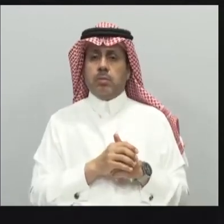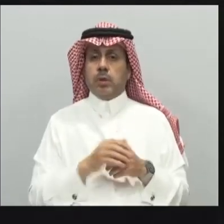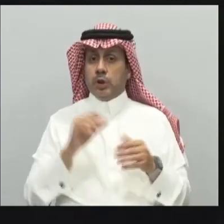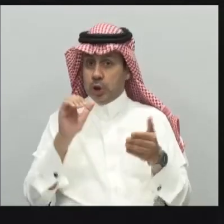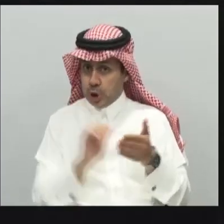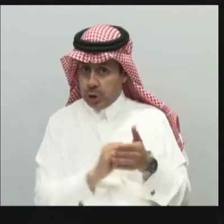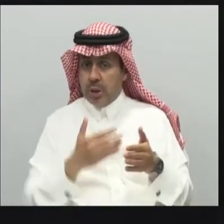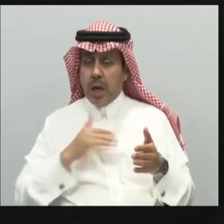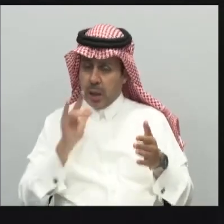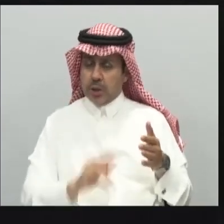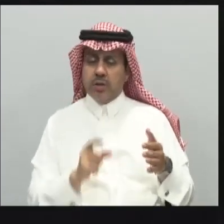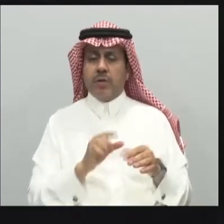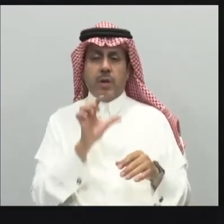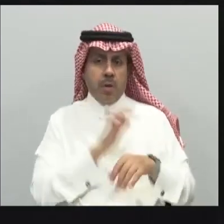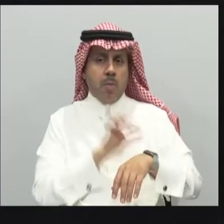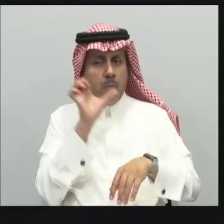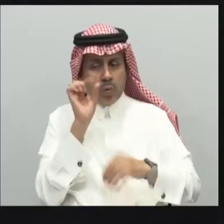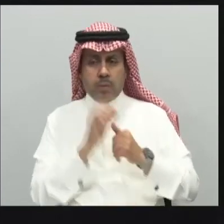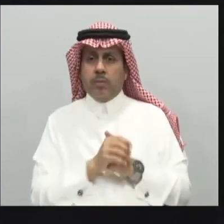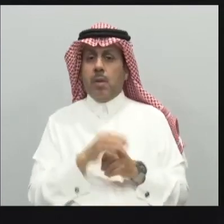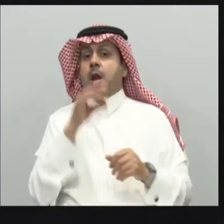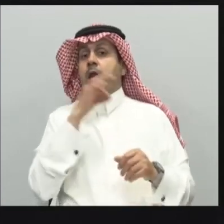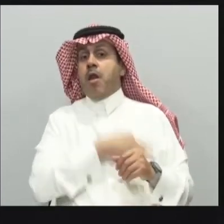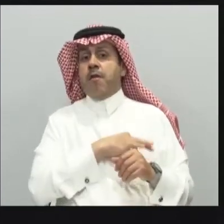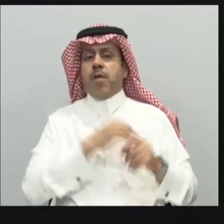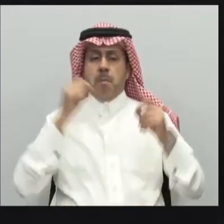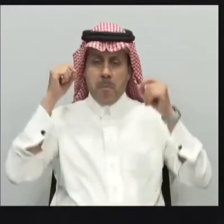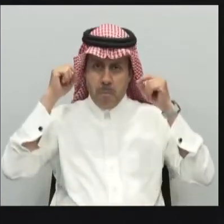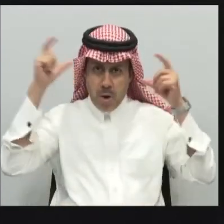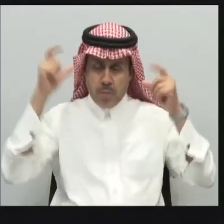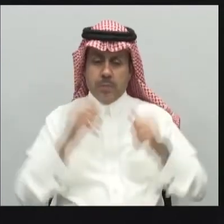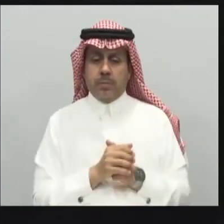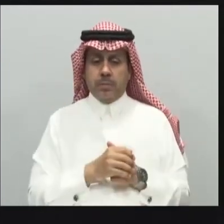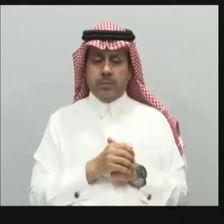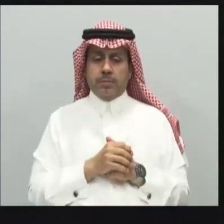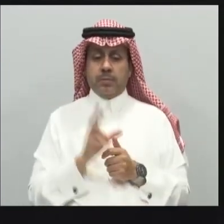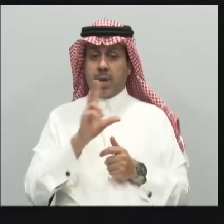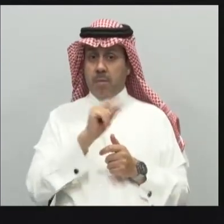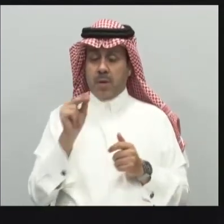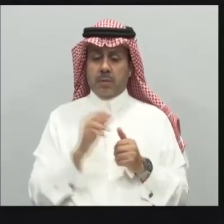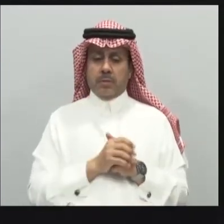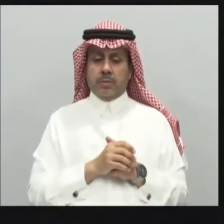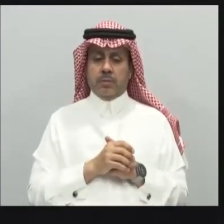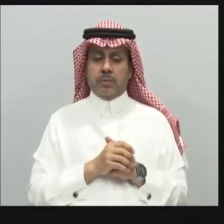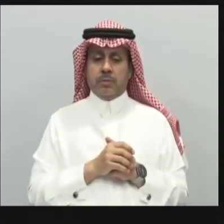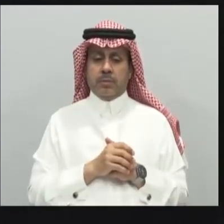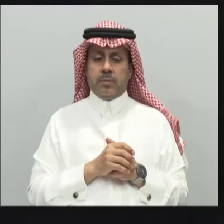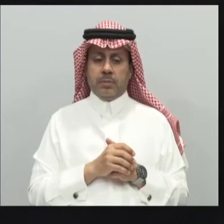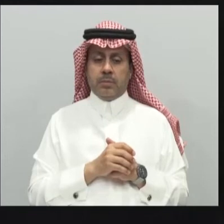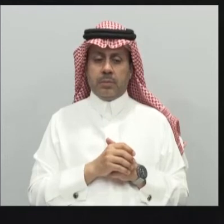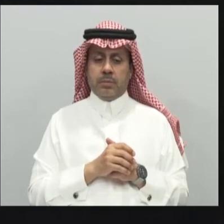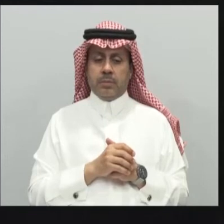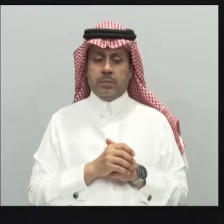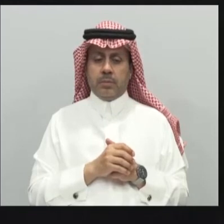متعلق بايش بنفع معلوم متعلق بالمبيع ايضا مثال اخر لهذا وهو